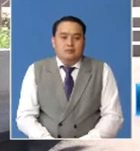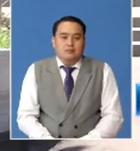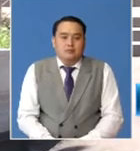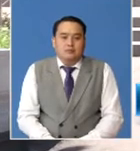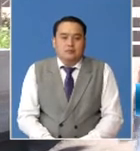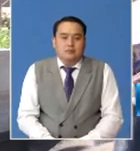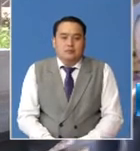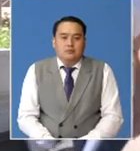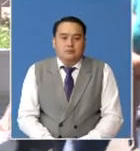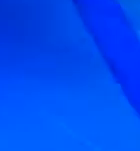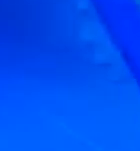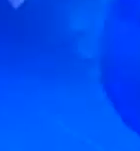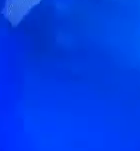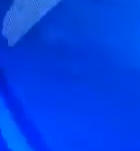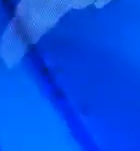ЖТСУ, Талдыкурган.